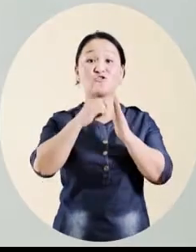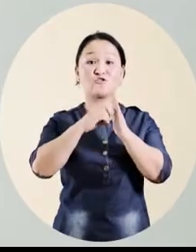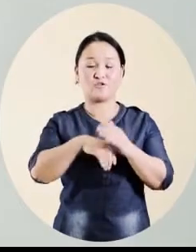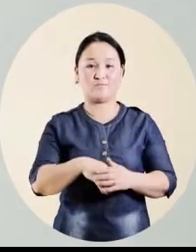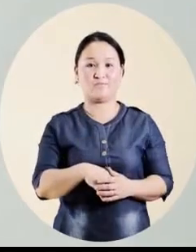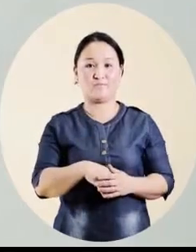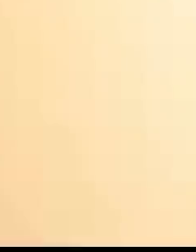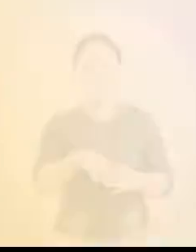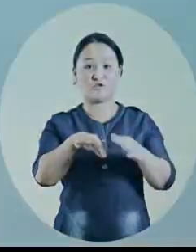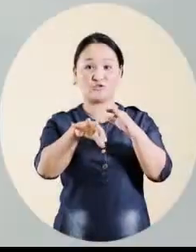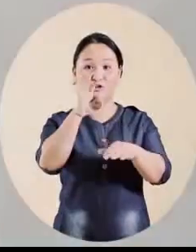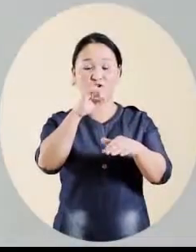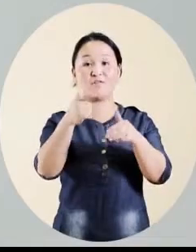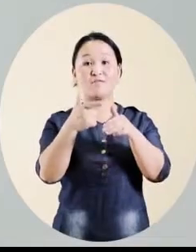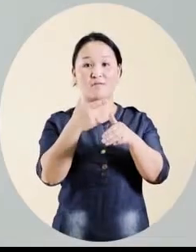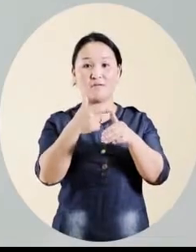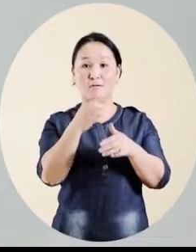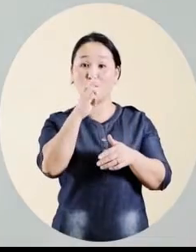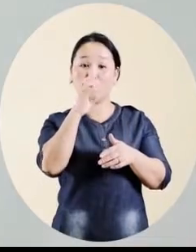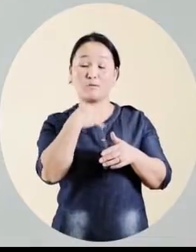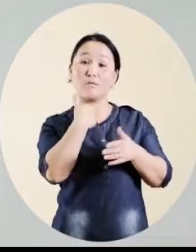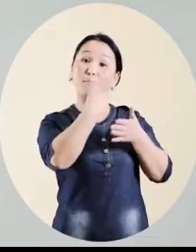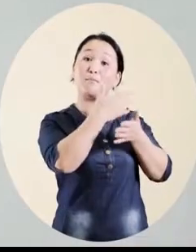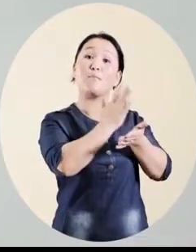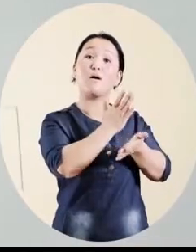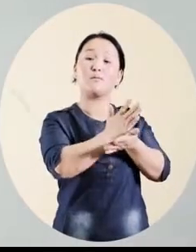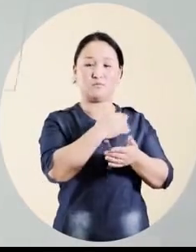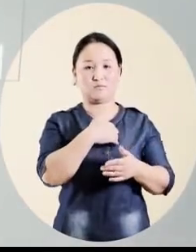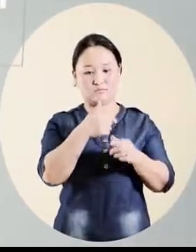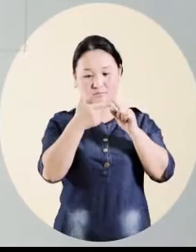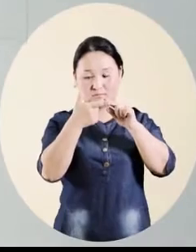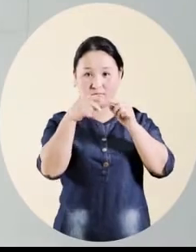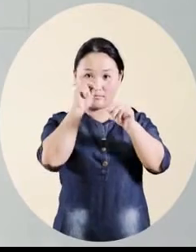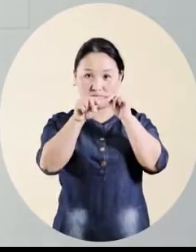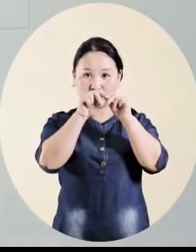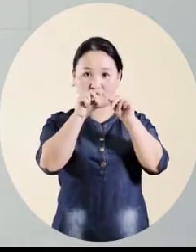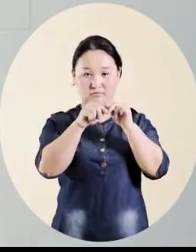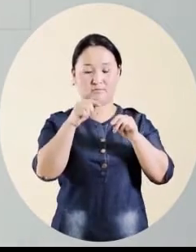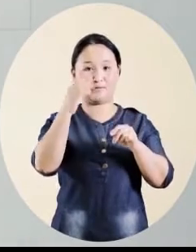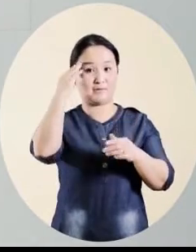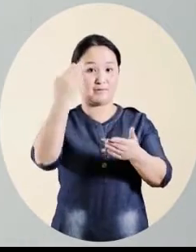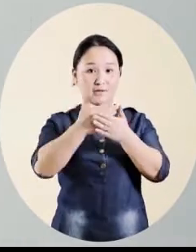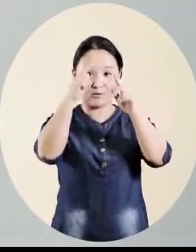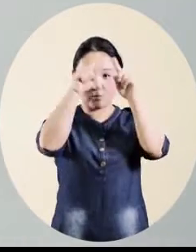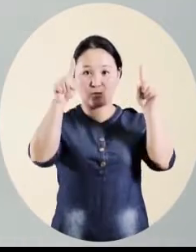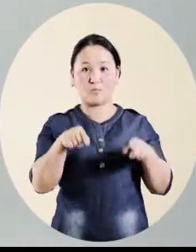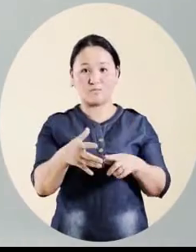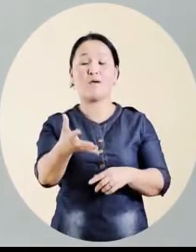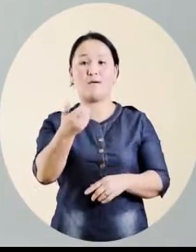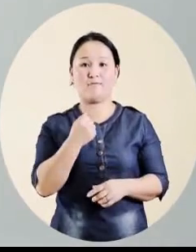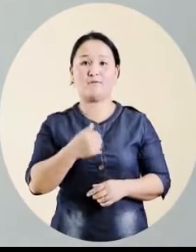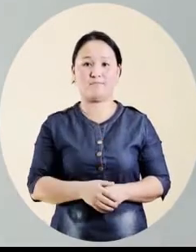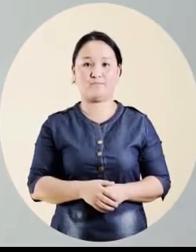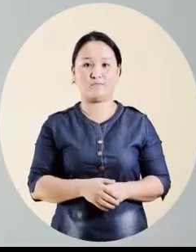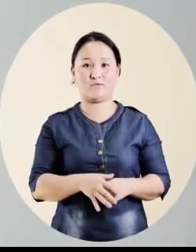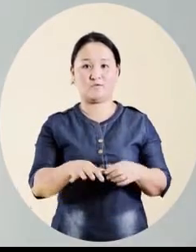хүрэлцэн ирнэ үү? Мөн сонгогчдын нэрийн жагсаалтанд бүртгэлтэй хэсгээ 3-ны хээгээр шалгуулж баталгаажуулсны дараа саналийн хуудсаа